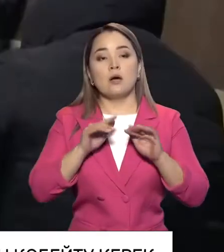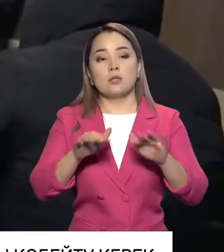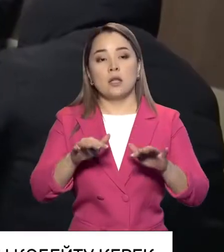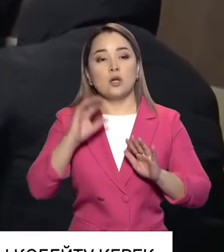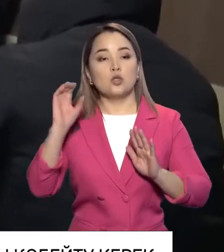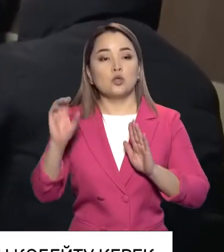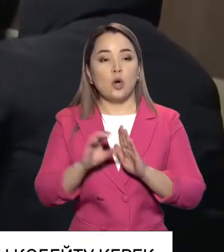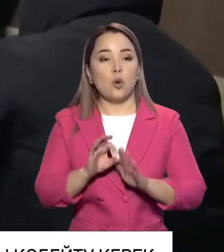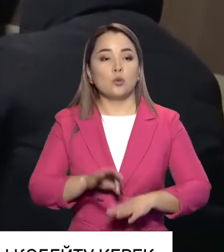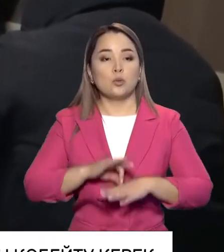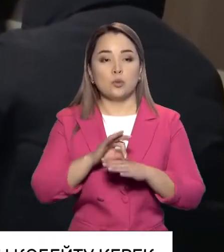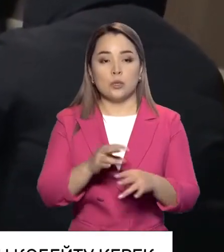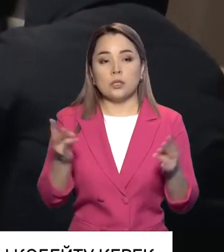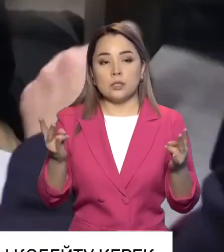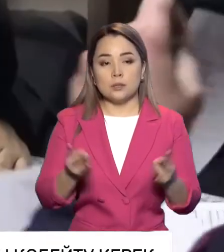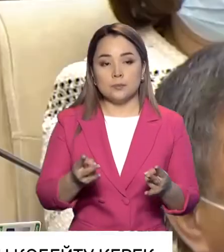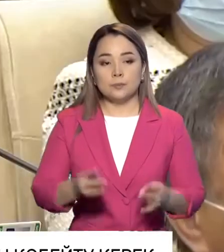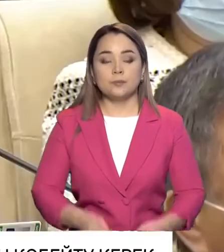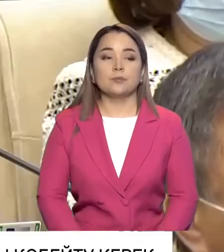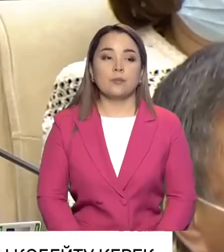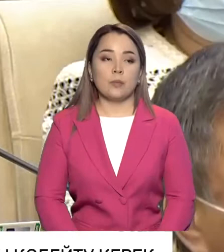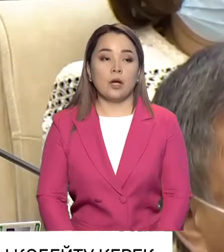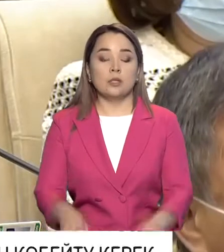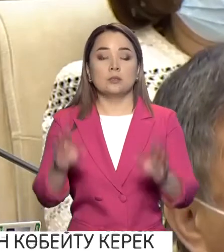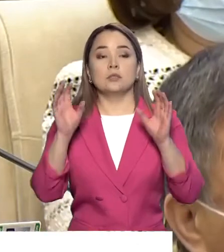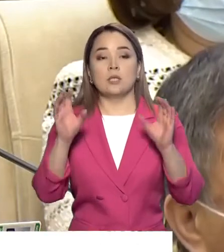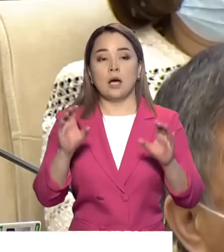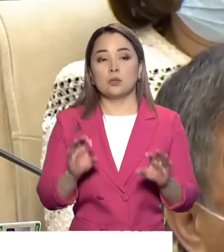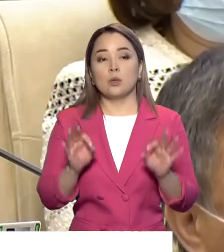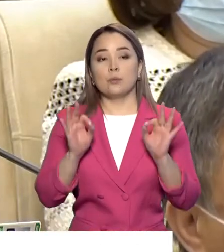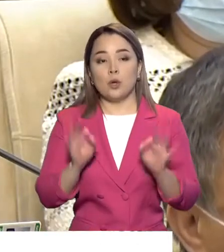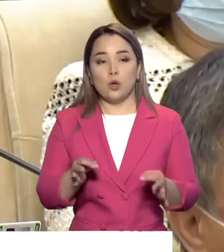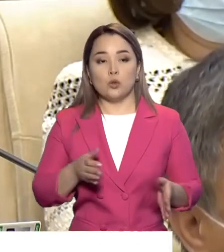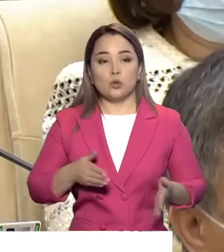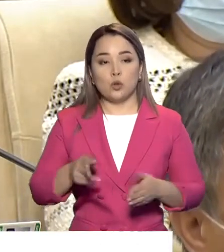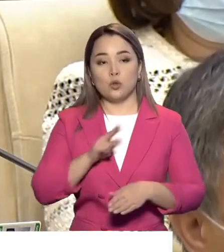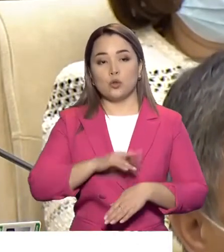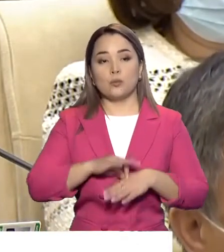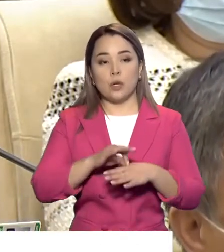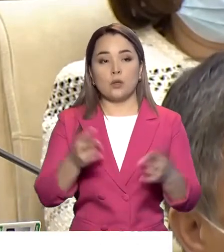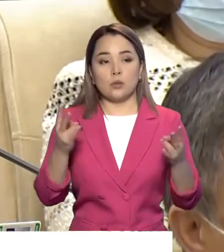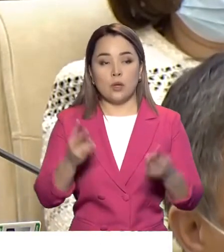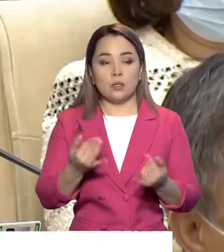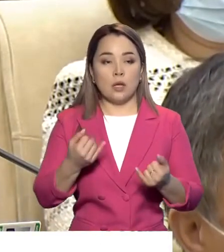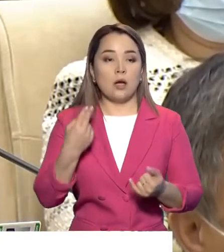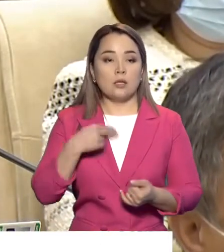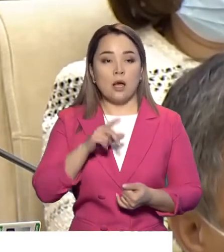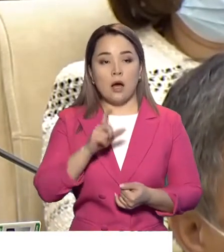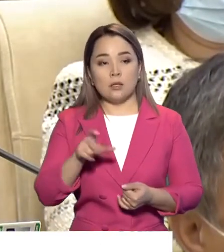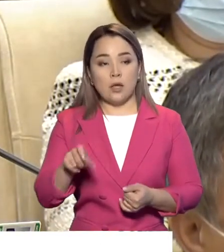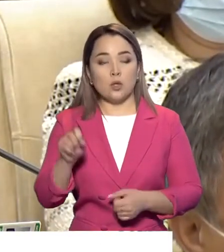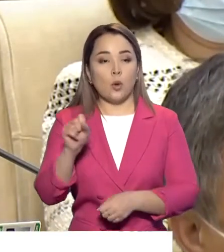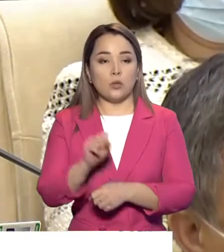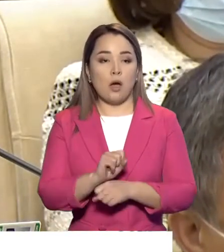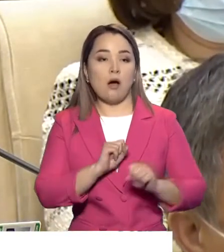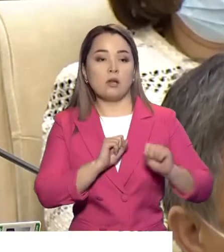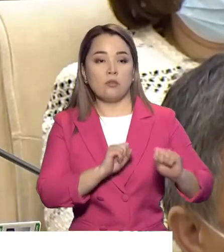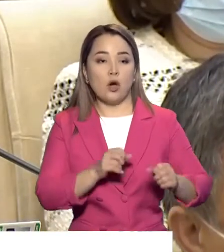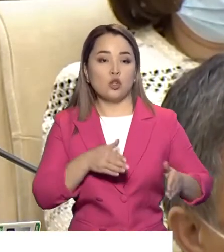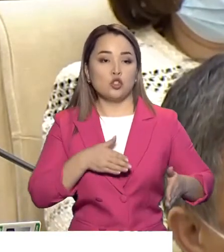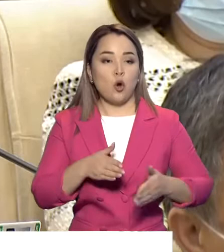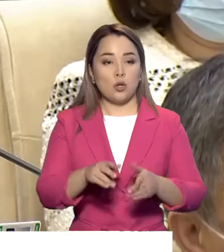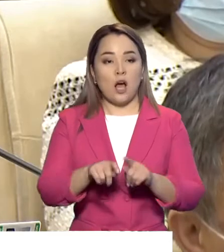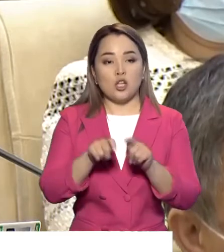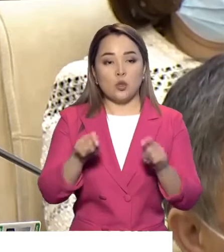тыңдау өткізу керек. Тергеуді заң жолымен әділ өткізу керек. Қамаудағыларды азаптауды тоқтатып, адвокаттарға жол ашылуы